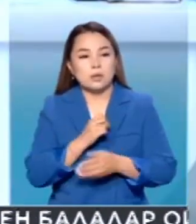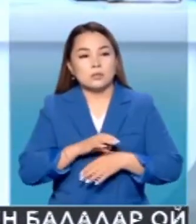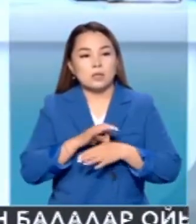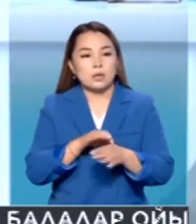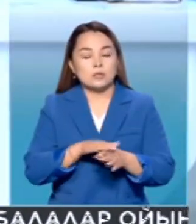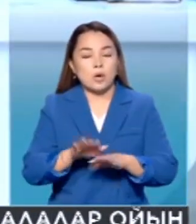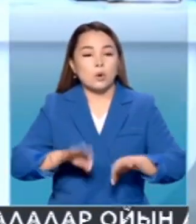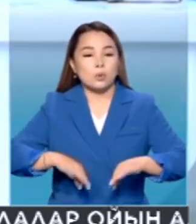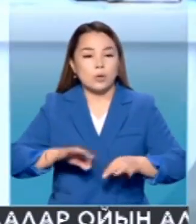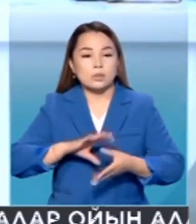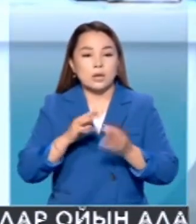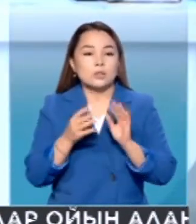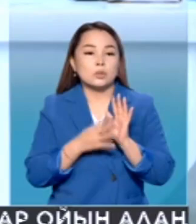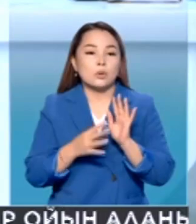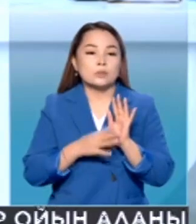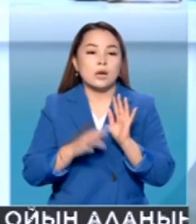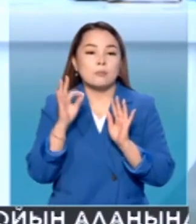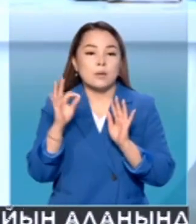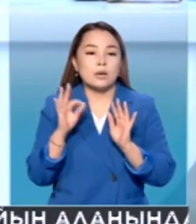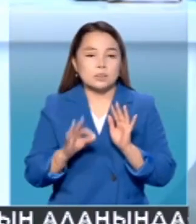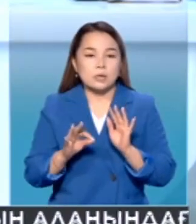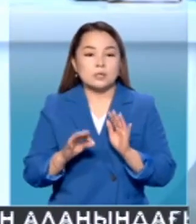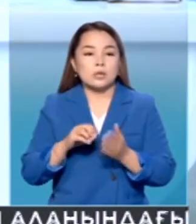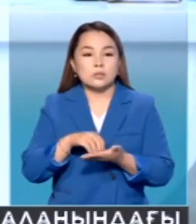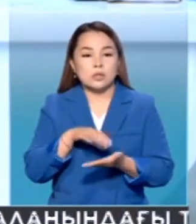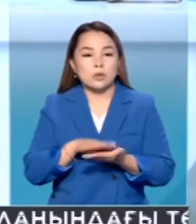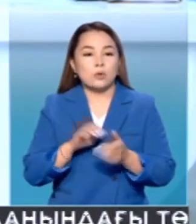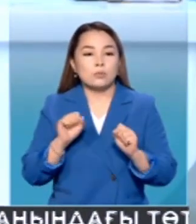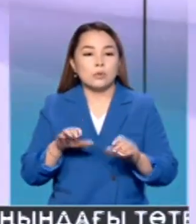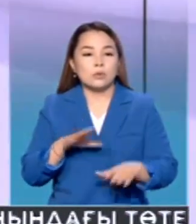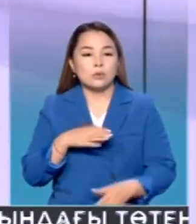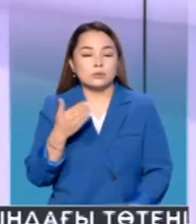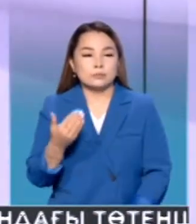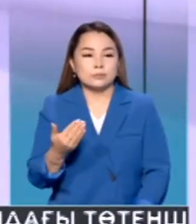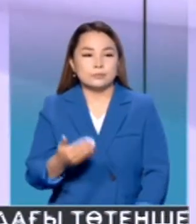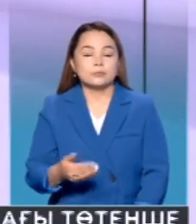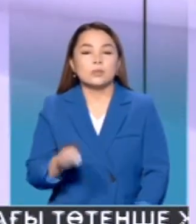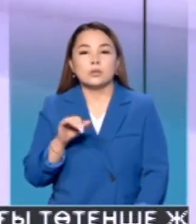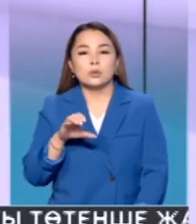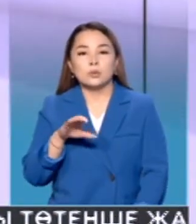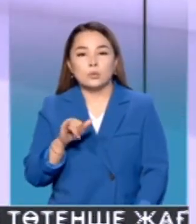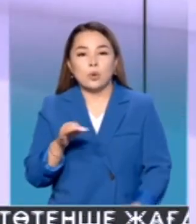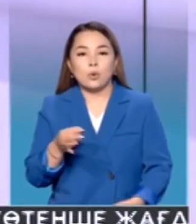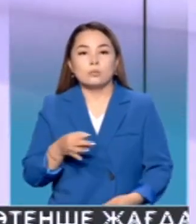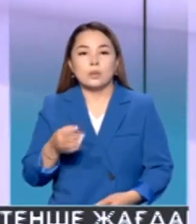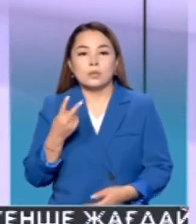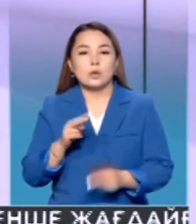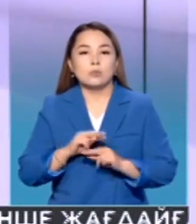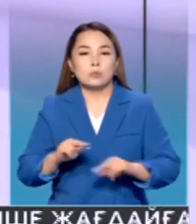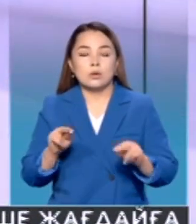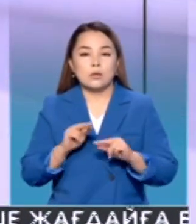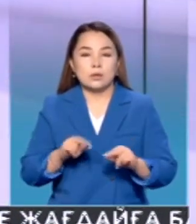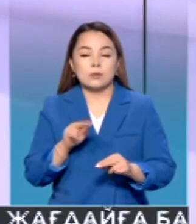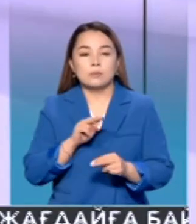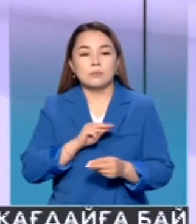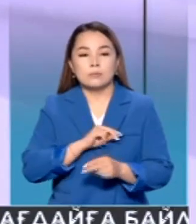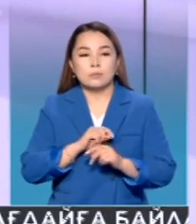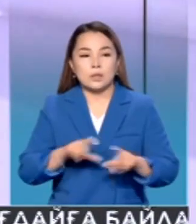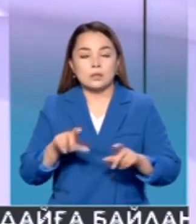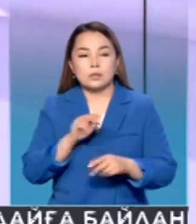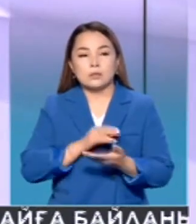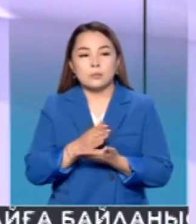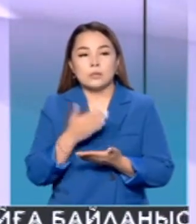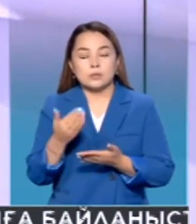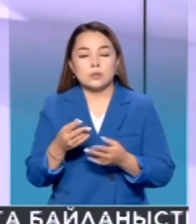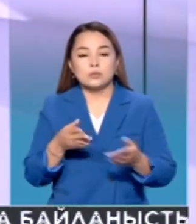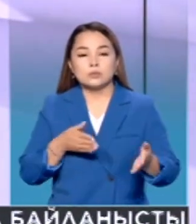бұл көліктердің 90% тіркелуі мүмкін. Жетісу облысында екі мұғалім мен мектеп қызметкерлері жол апатына